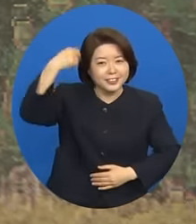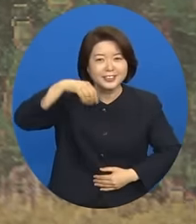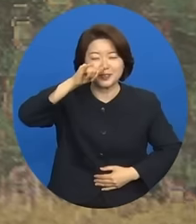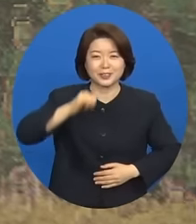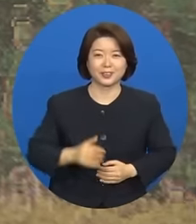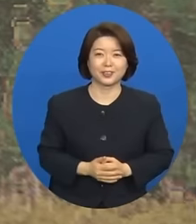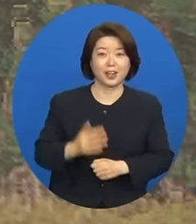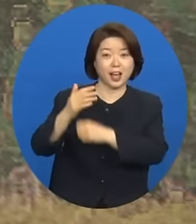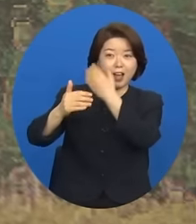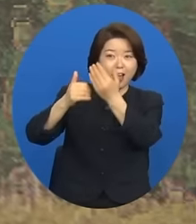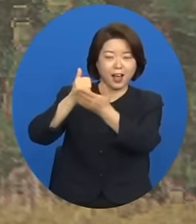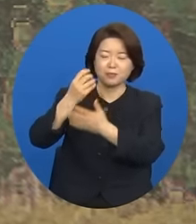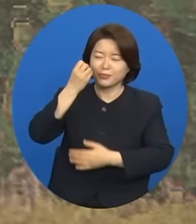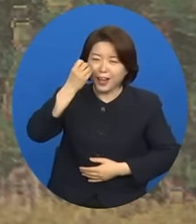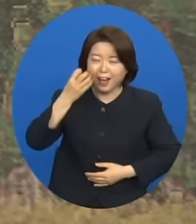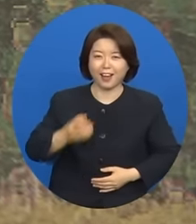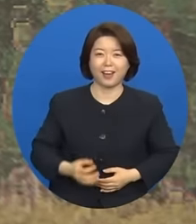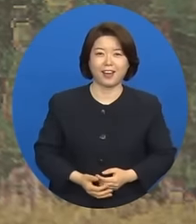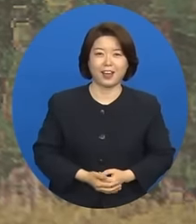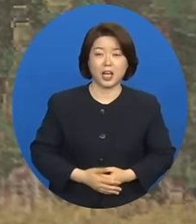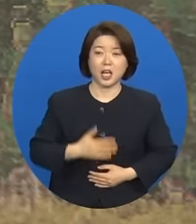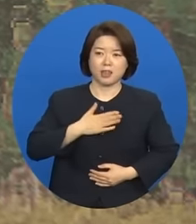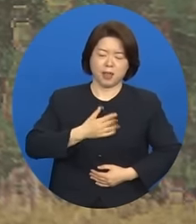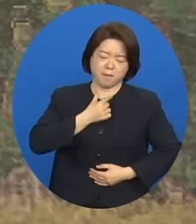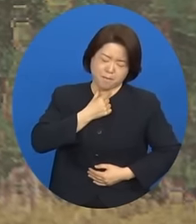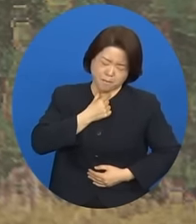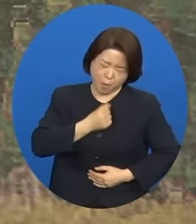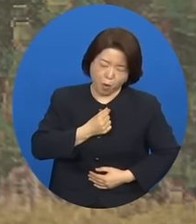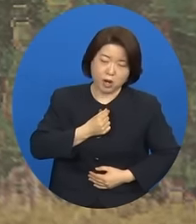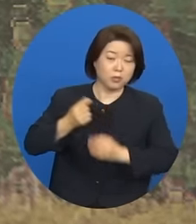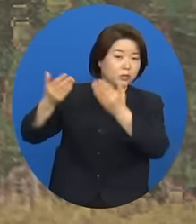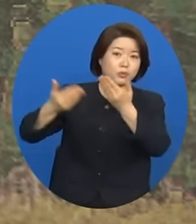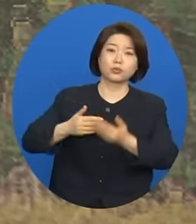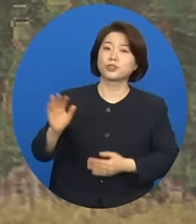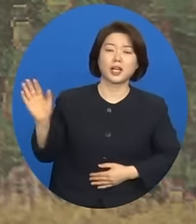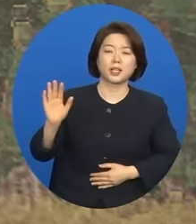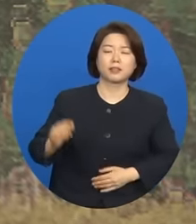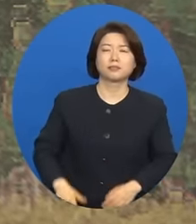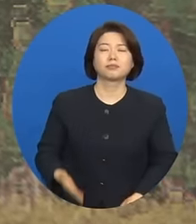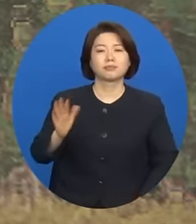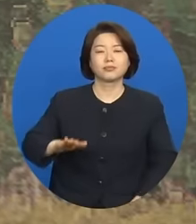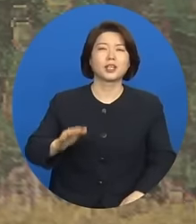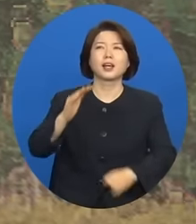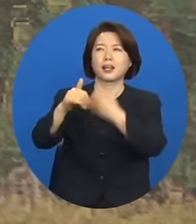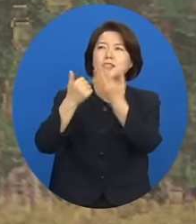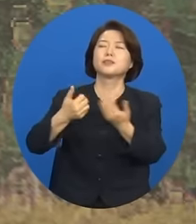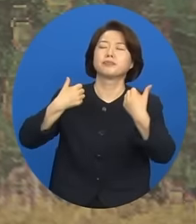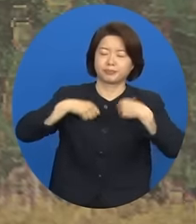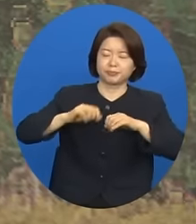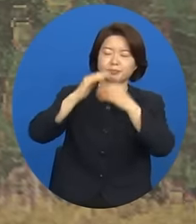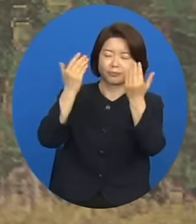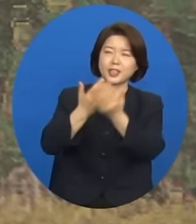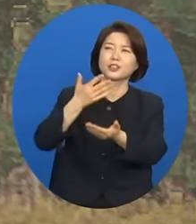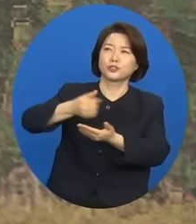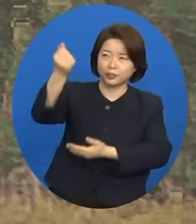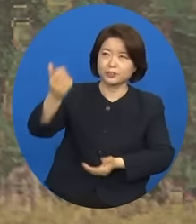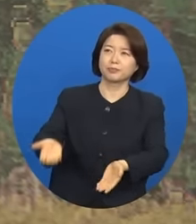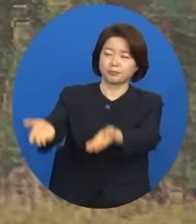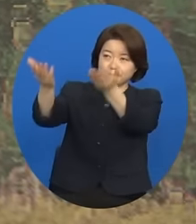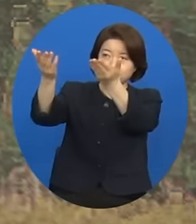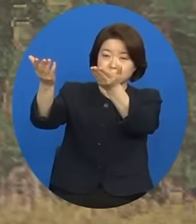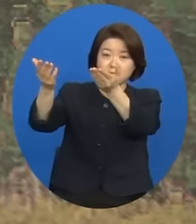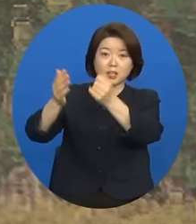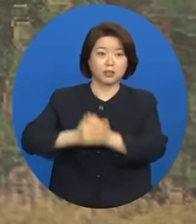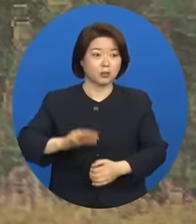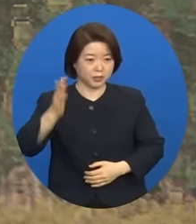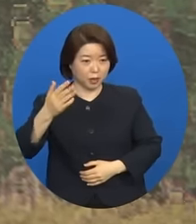하나님 마음도 우리가 그렇게 원하면 주지 않으세요. 그런데 하나님 포기합니다. 다 주님의 것입니다. 그러면 이제 됐다